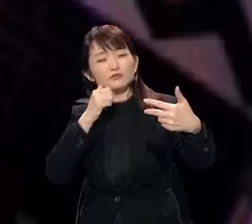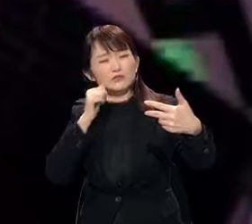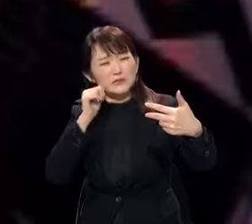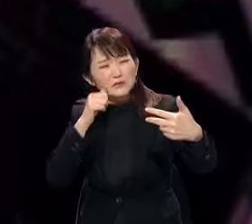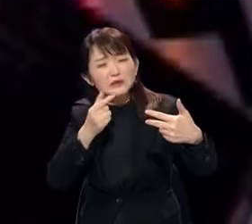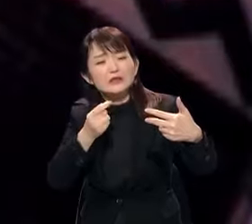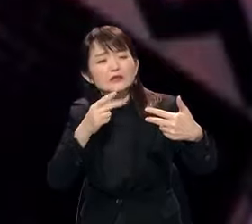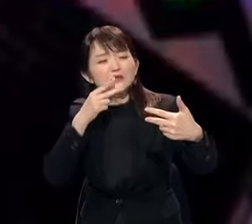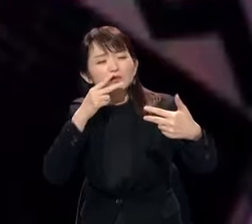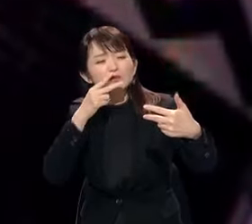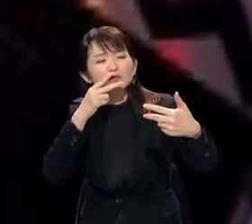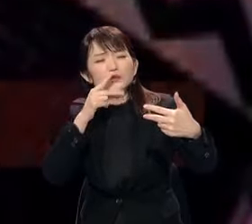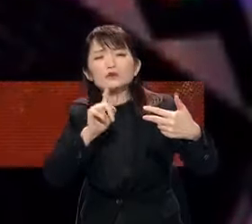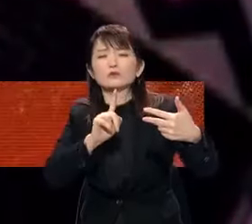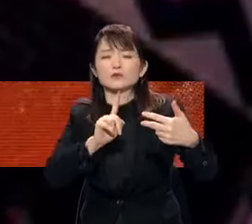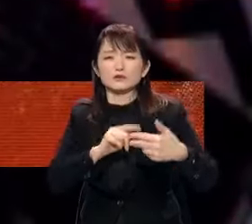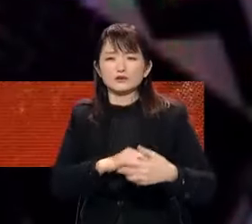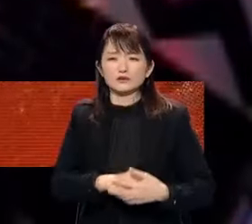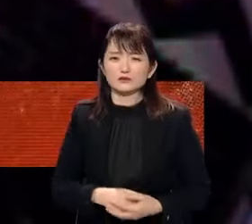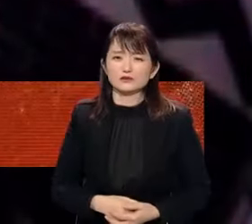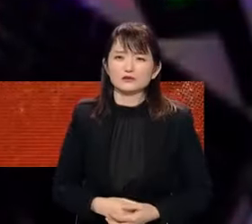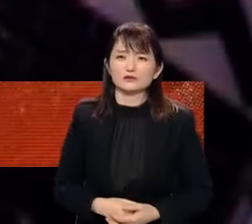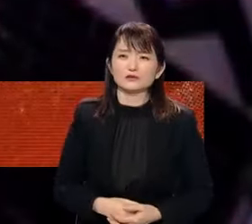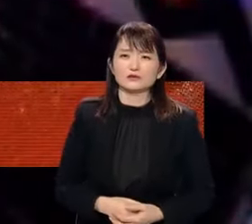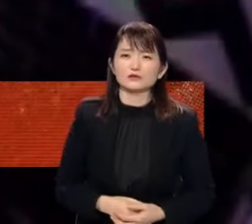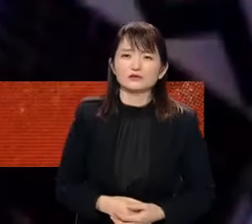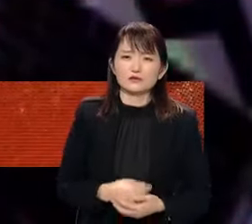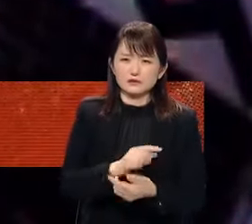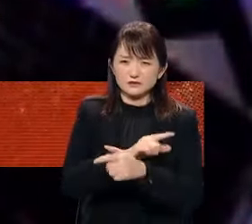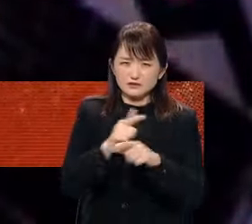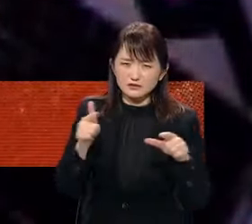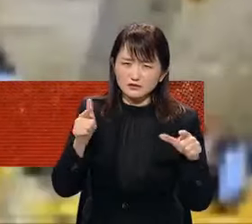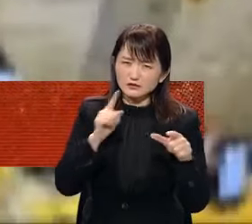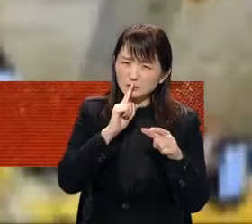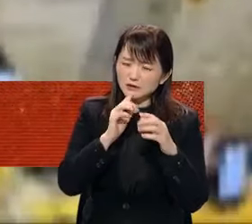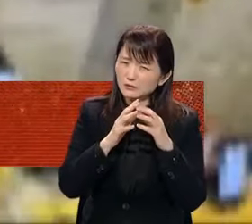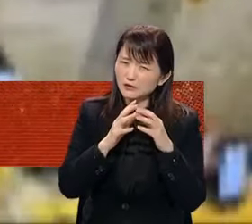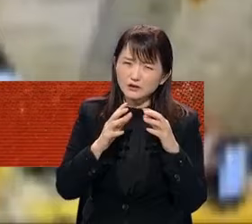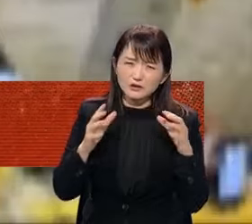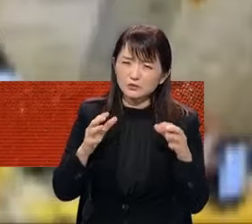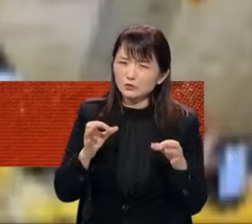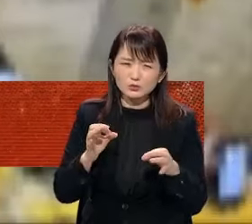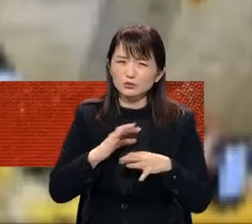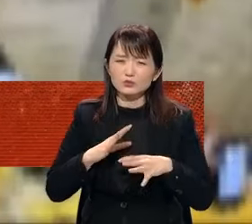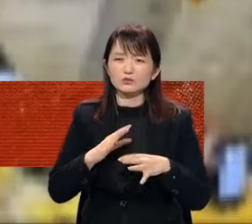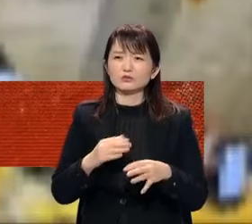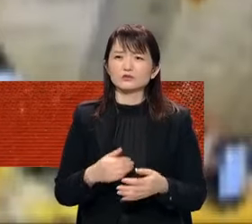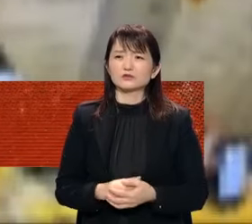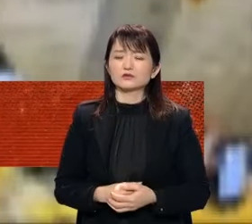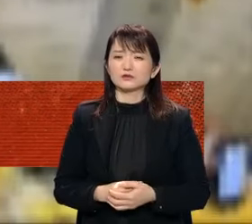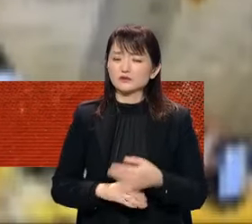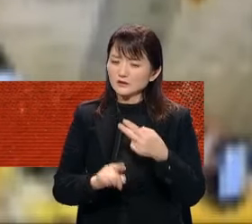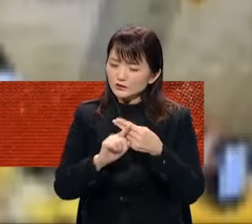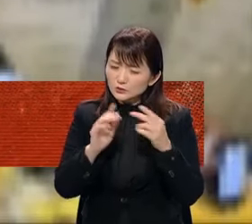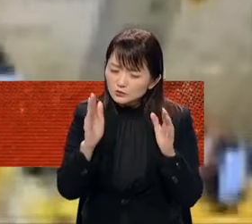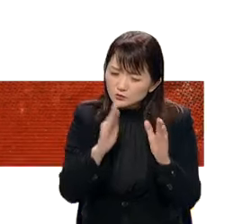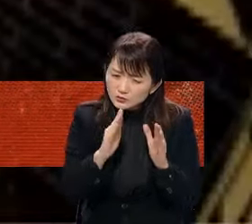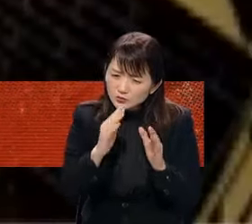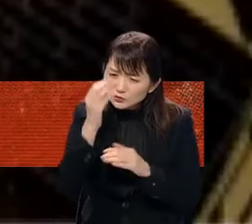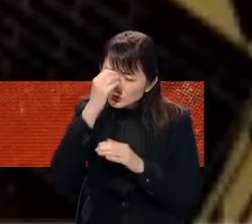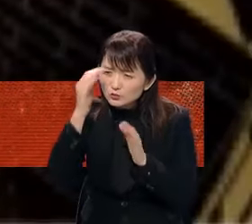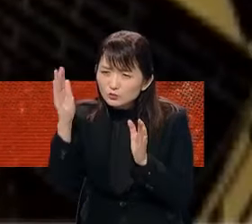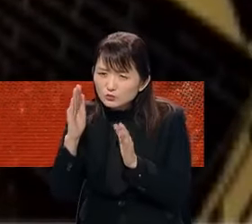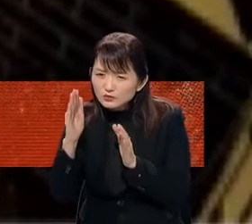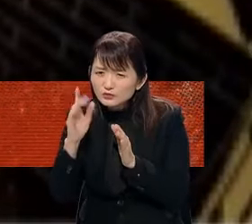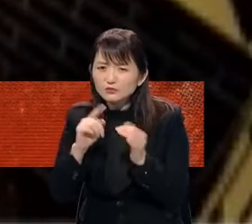이게 어쩜 좋습니까 이게? 그러니까요. 여러 가지로 놀라게 하네요. 지금 중학생인지 고등학생인지 여학생이에요.